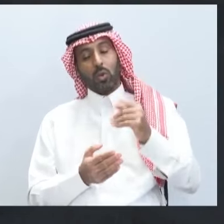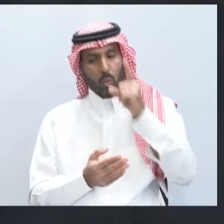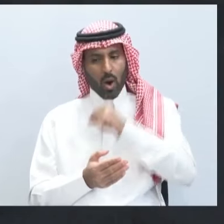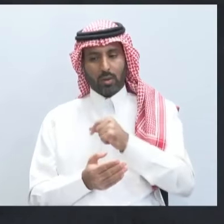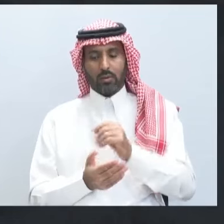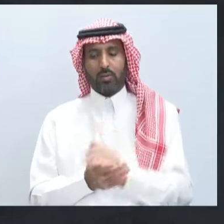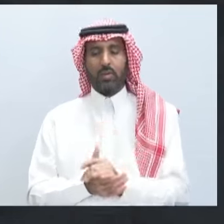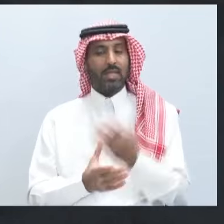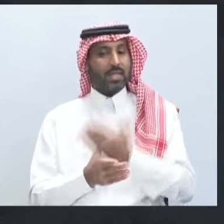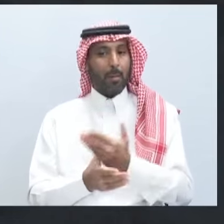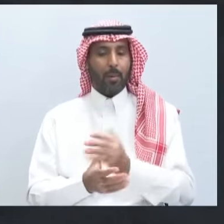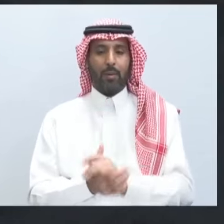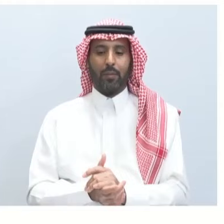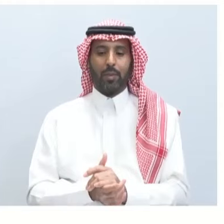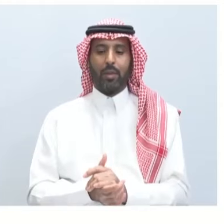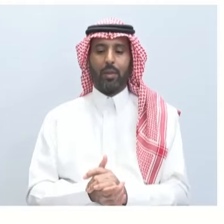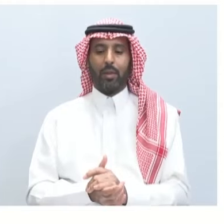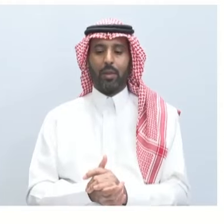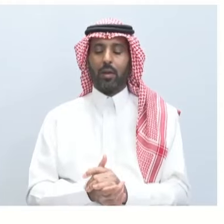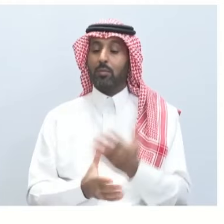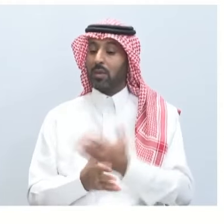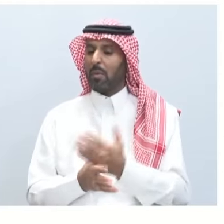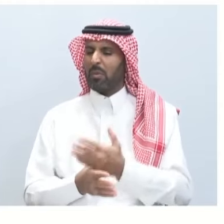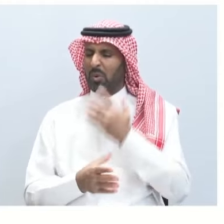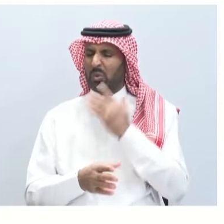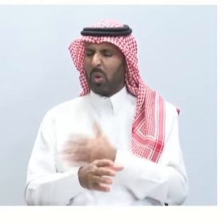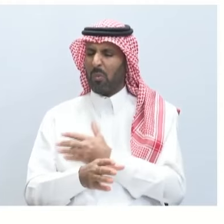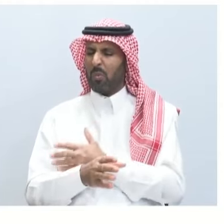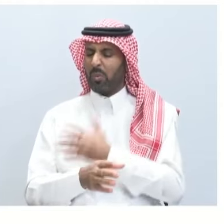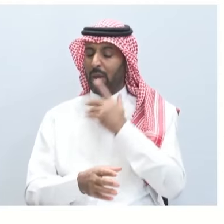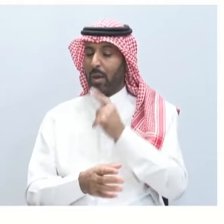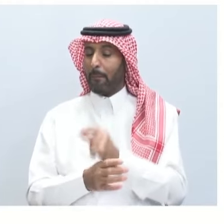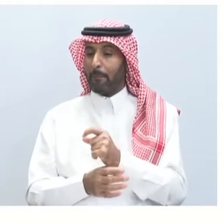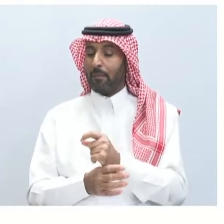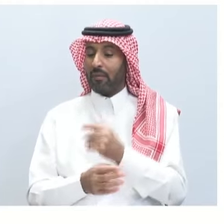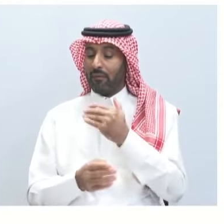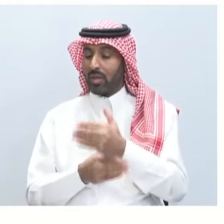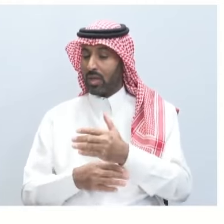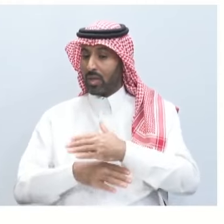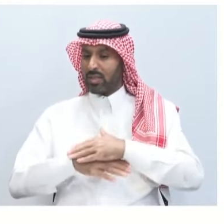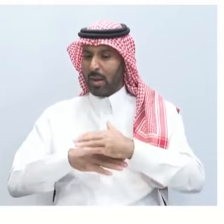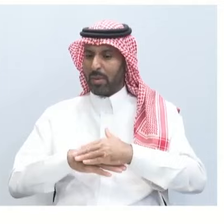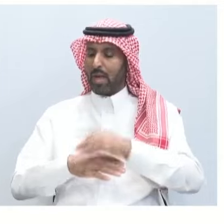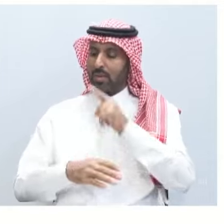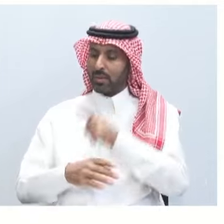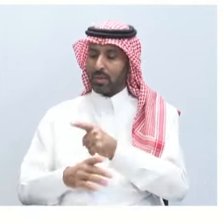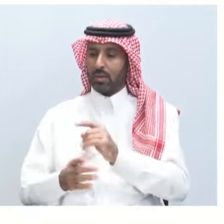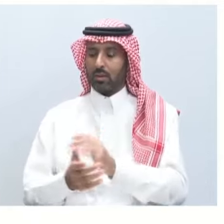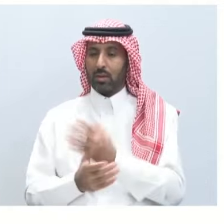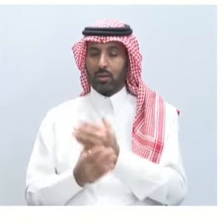لماذا احسنتم لمعاناته تحملهما المشقه في تربيتك فلهذا